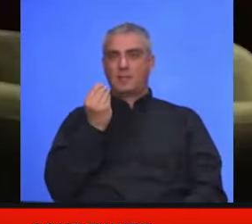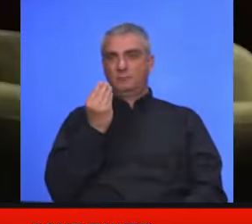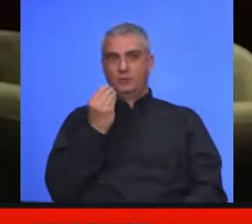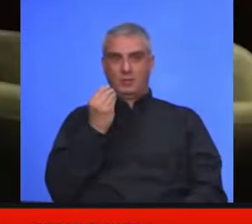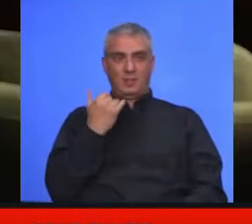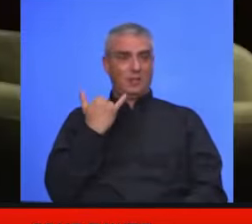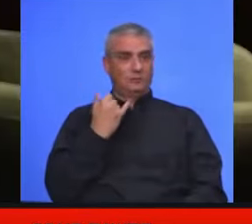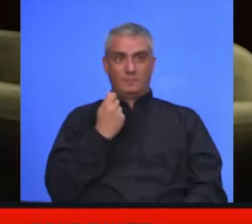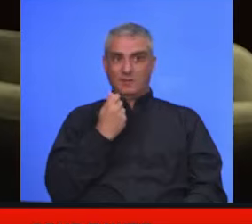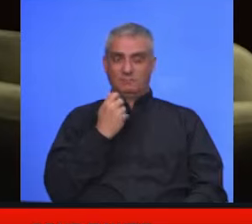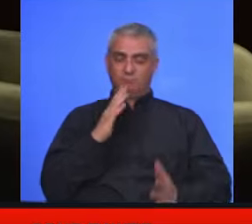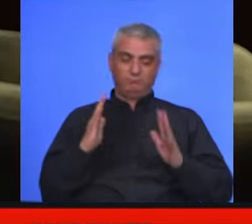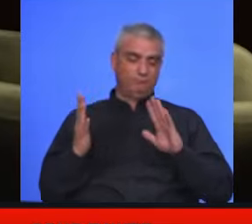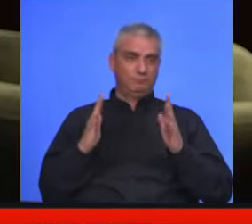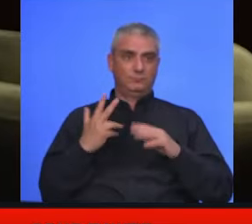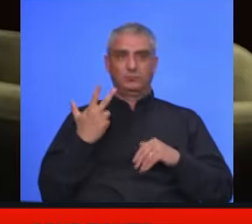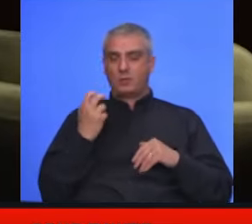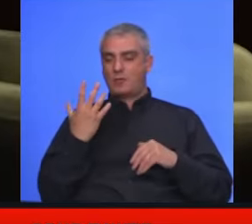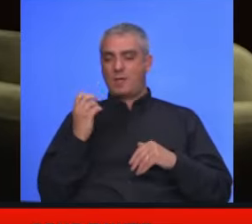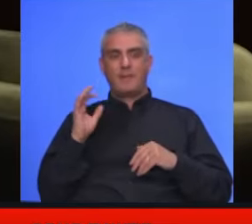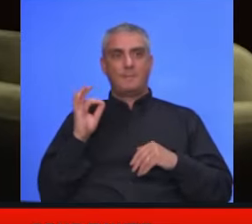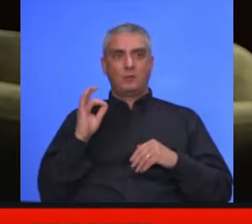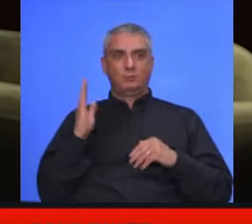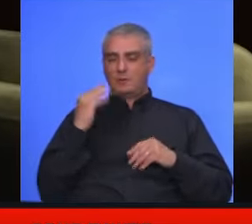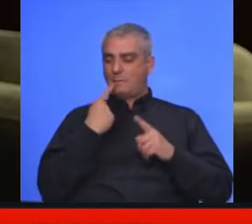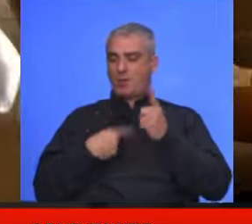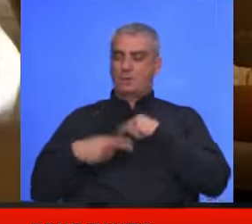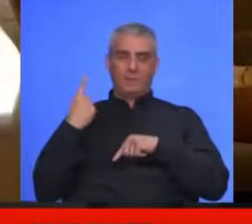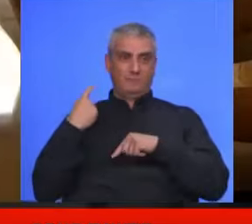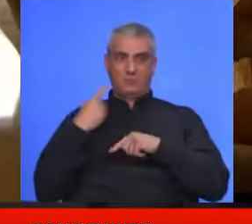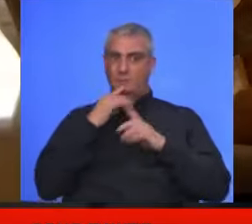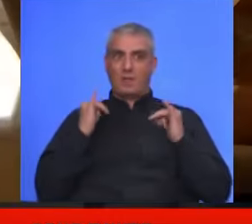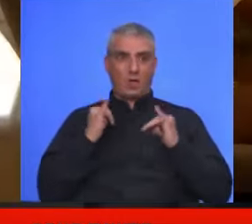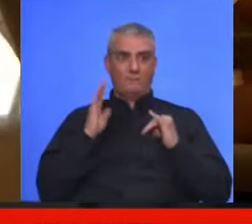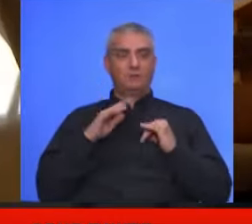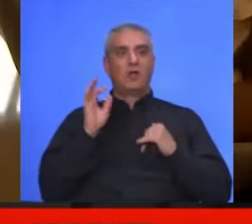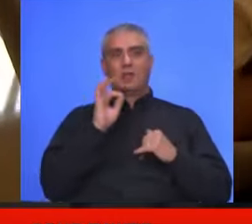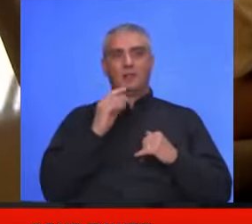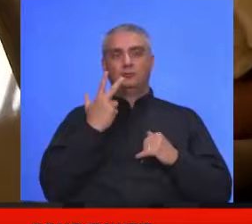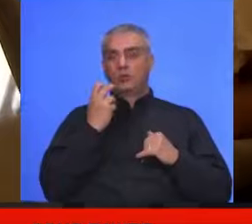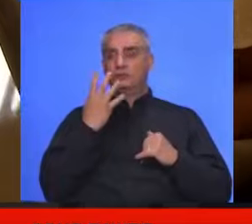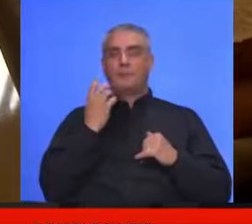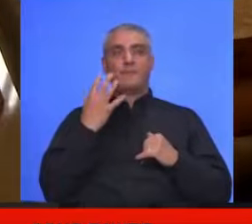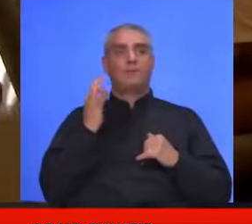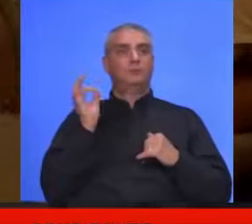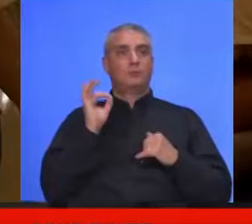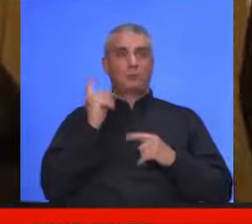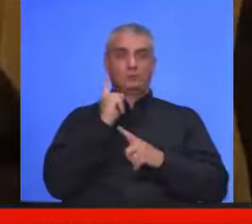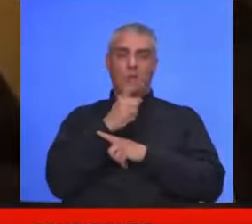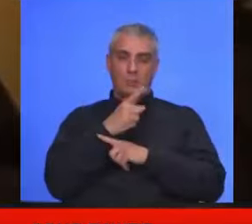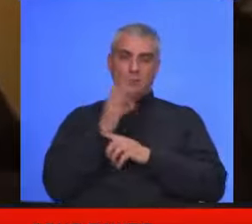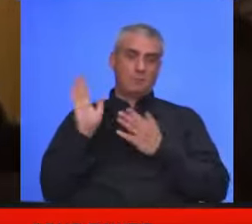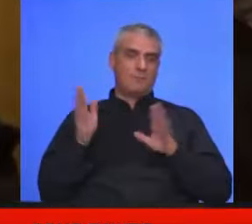כרגע המחירים הם בסדר גודל של 30-40%, פחות משנה שעברה, אני מדבר על החורף. יש לנו עדיין 30-40-50% מהמלונות עם